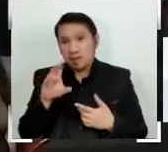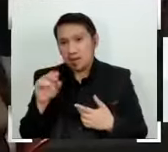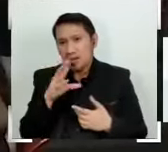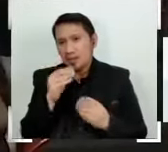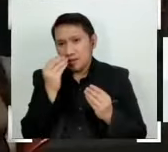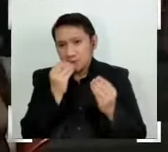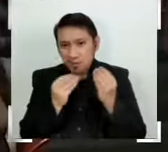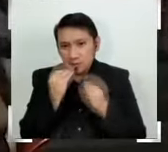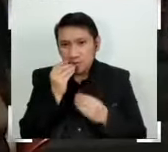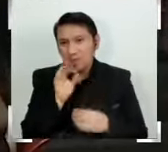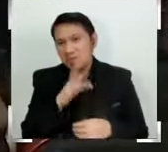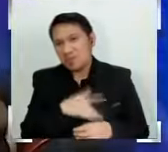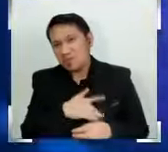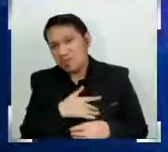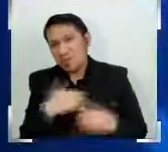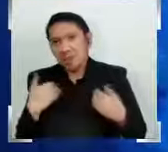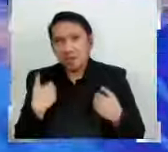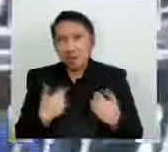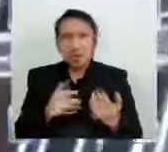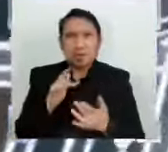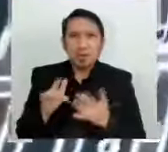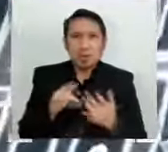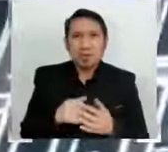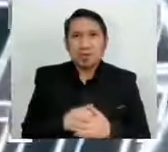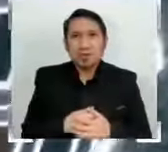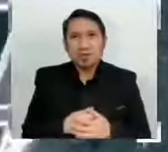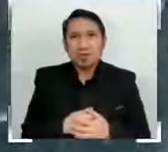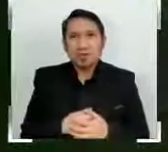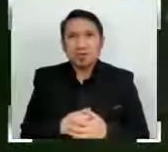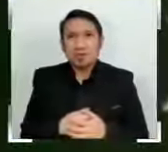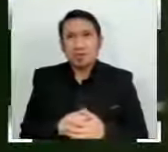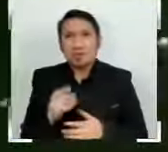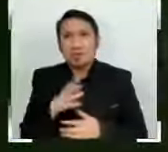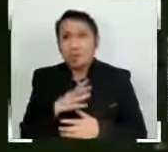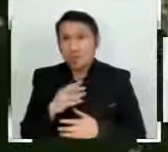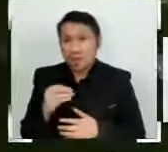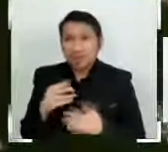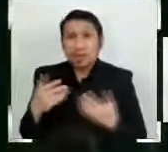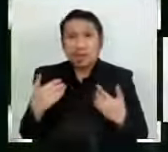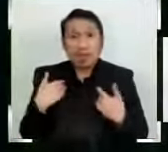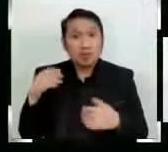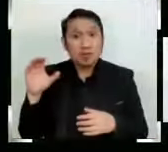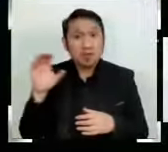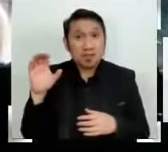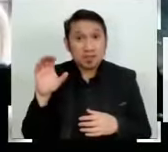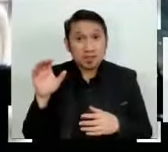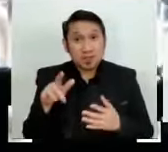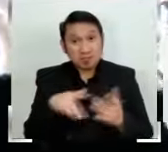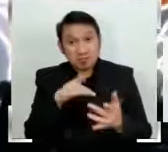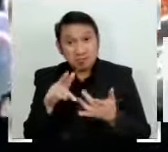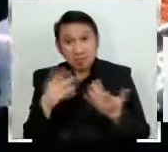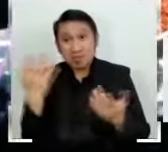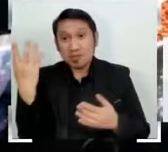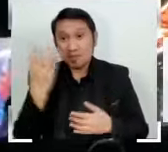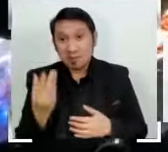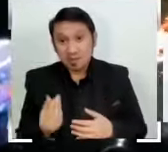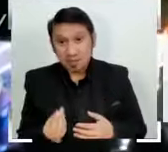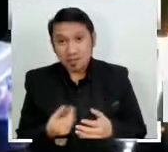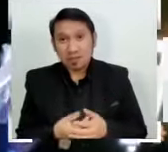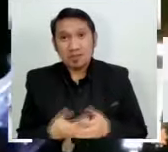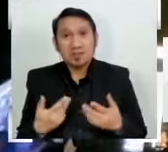sakaling mapagod sa pamamasyal. May mga Christmas pasyalan din sa Batangas, tulad sa Talisay, kung